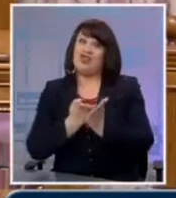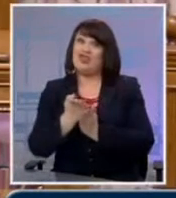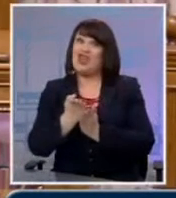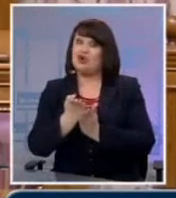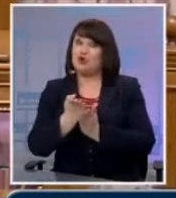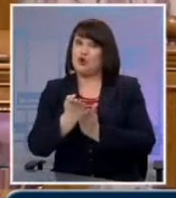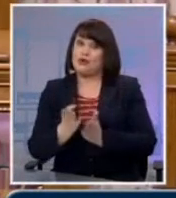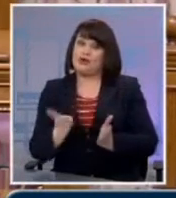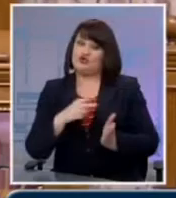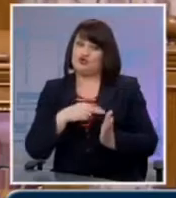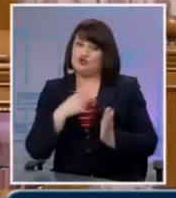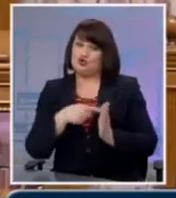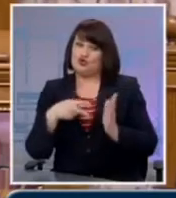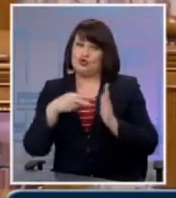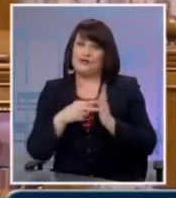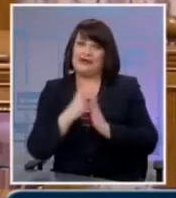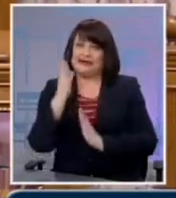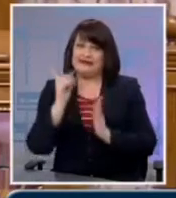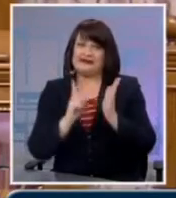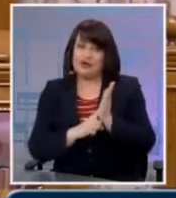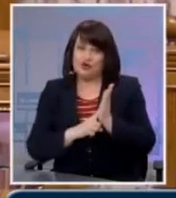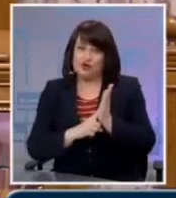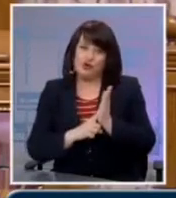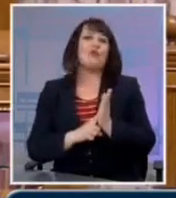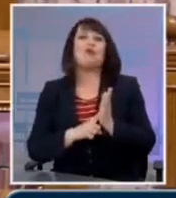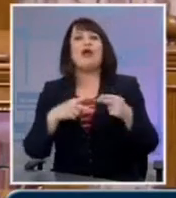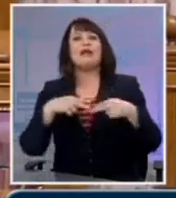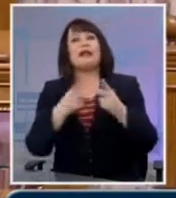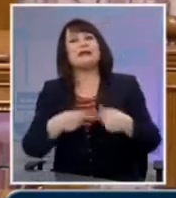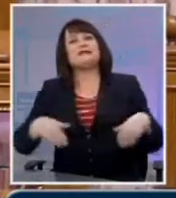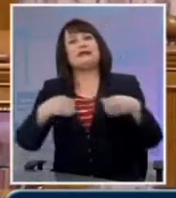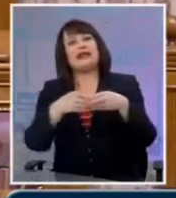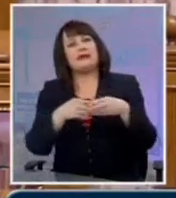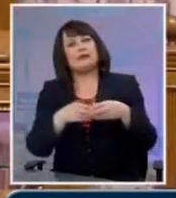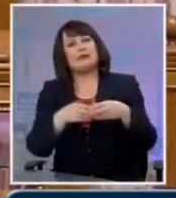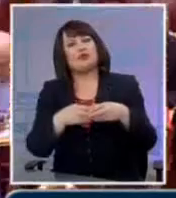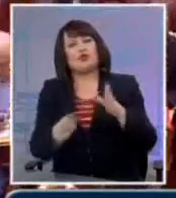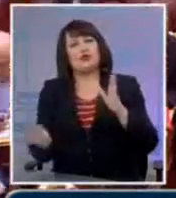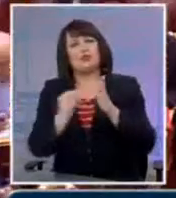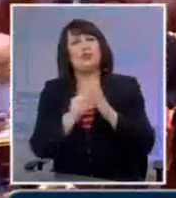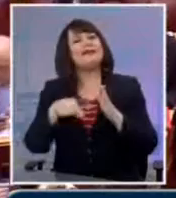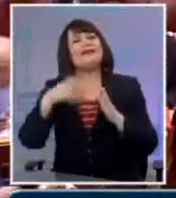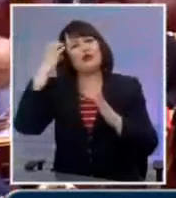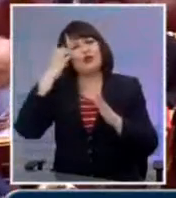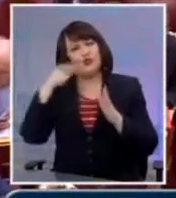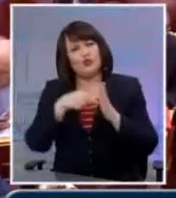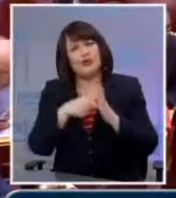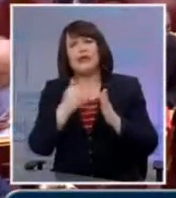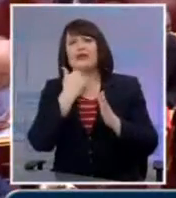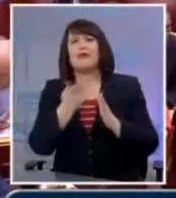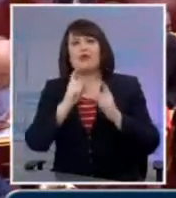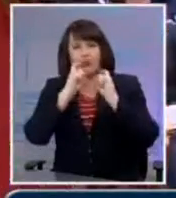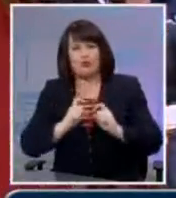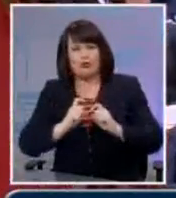του νόμου του 14 και την πράξη εκτελεστικής επιτροπής. Άρα ουσιαστικά εισάγει την έννοια ότι δεν μπορεί να προβαίνουν σε